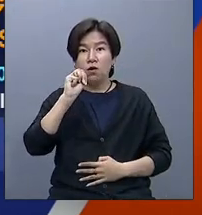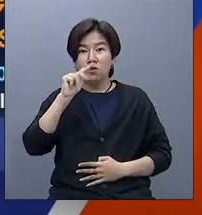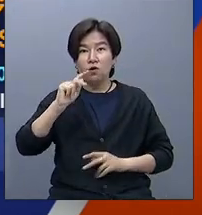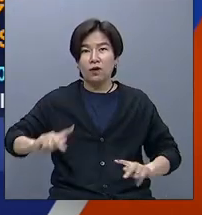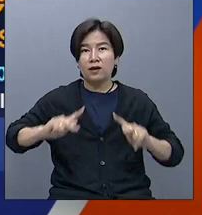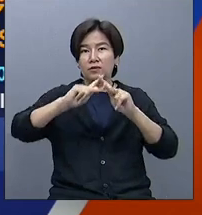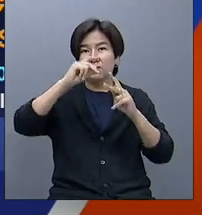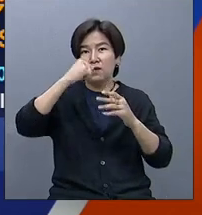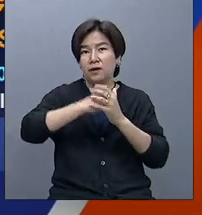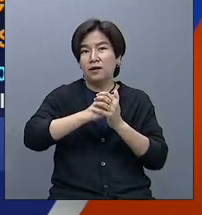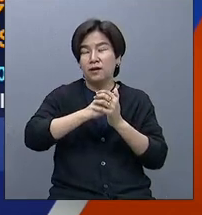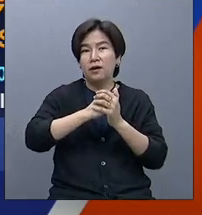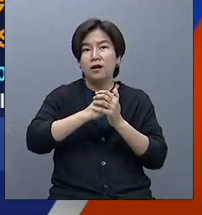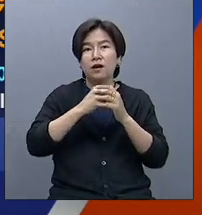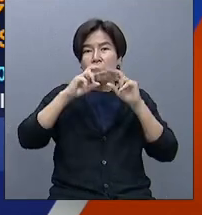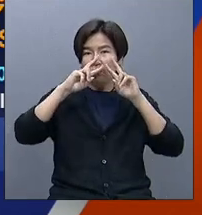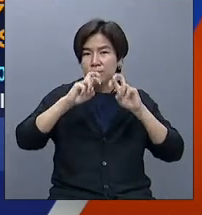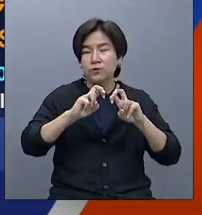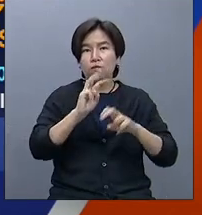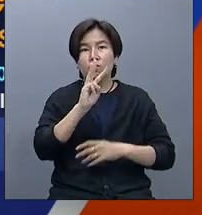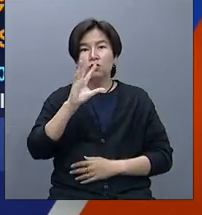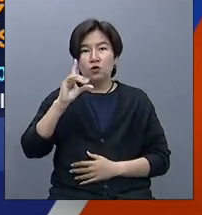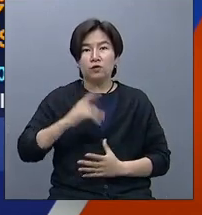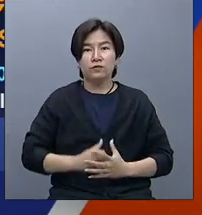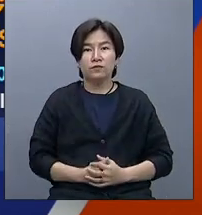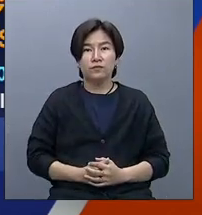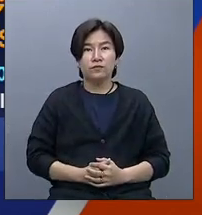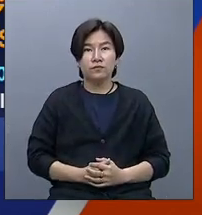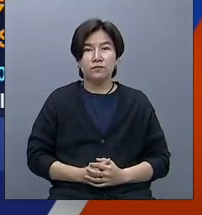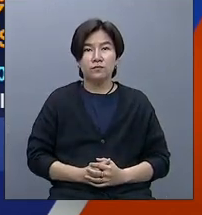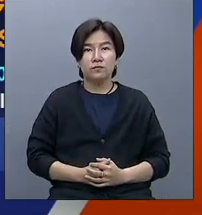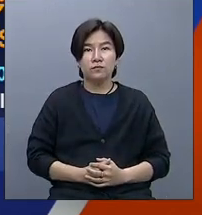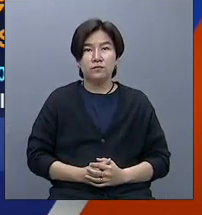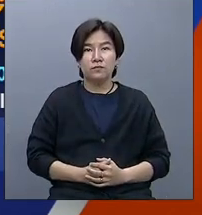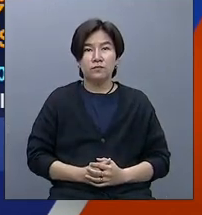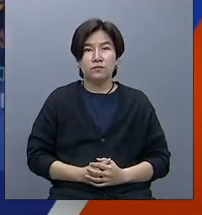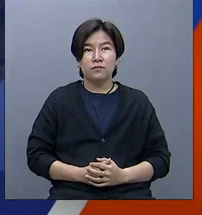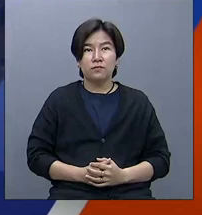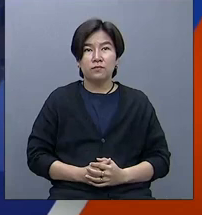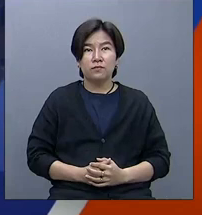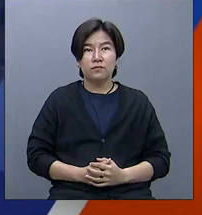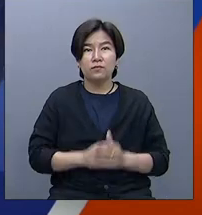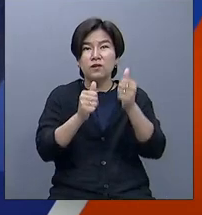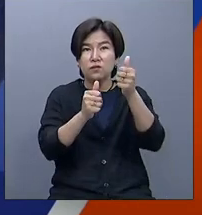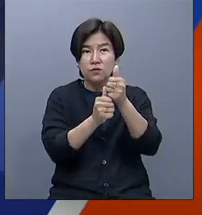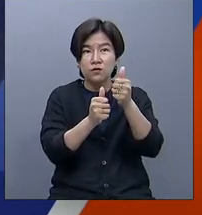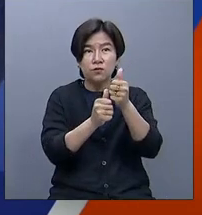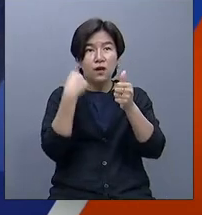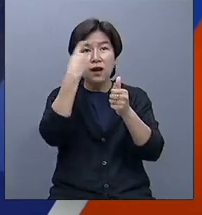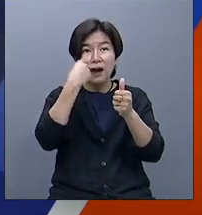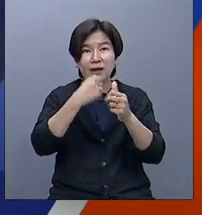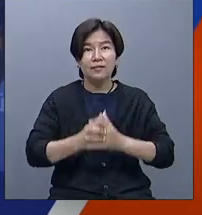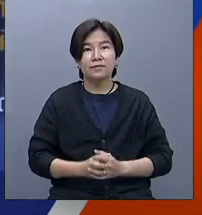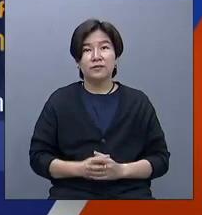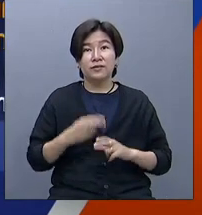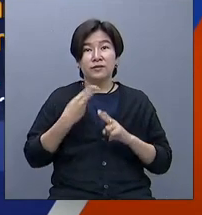วิทยาศาสตร์วิจัยและนวัตกรรมส่วนโควต้ารัฐมนตรีช่วยครับมีชื่อของนายชาดาไทยเศรษฐ์จะ